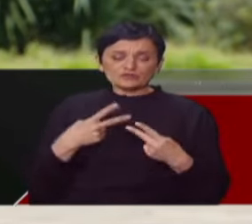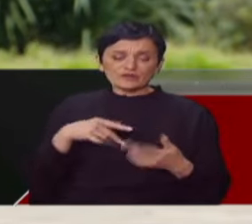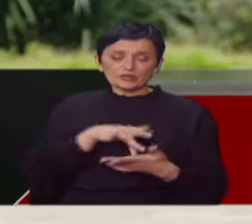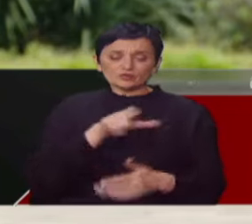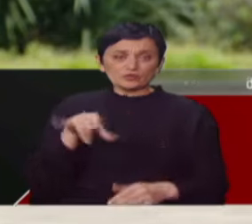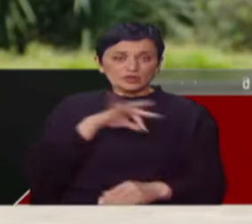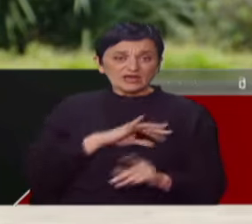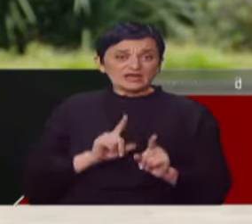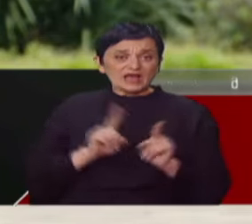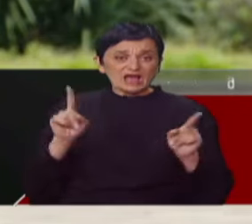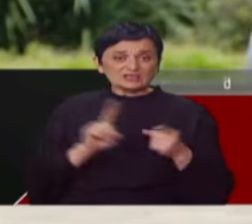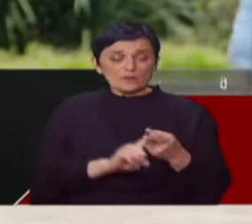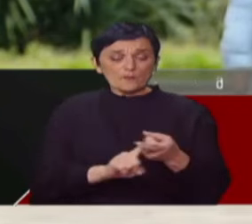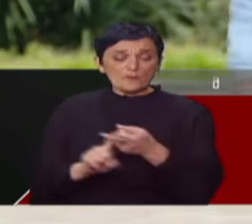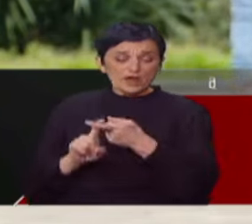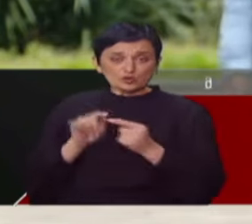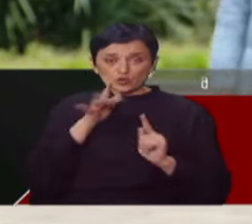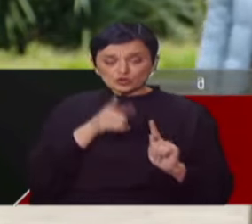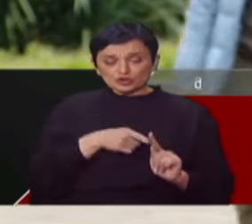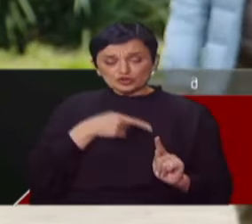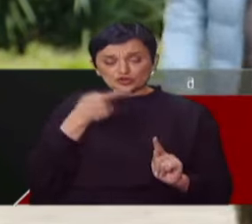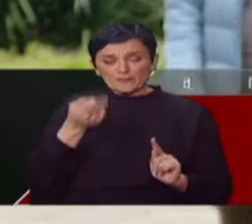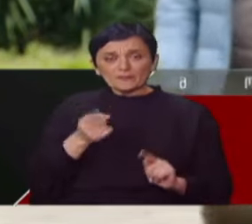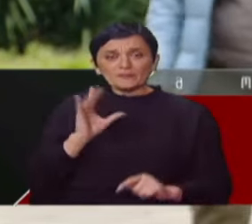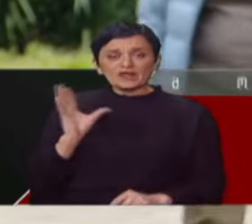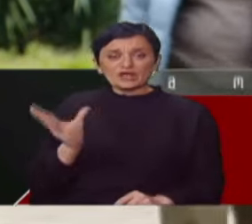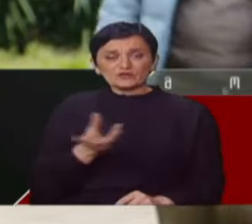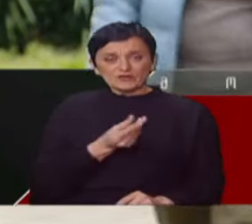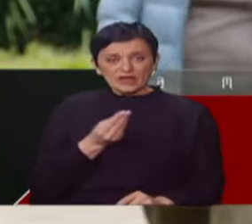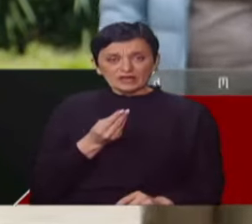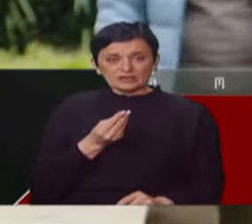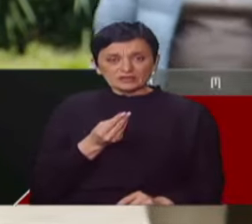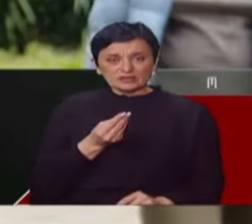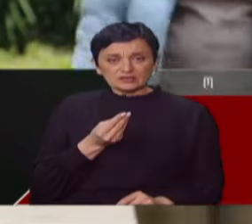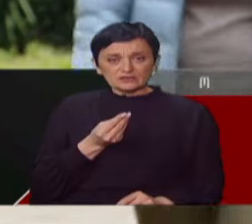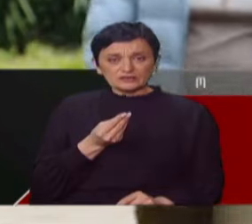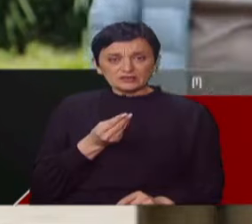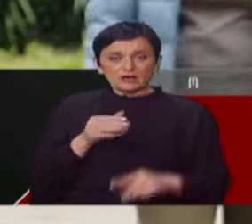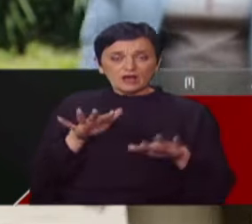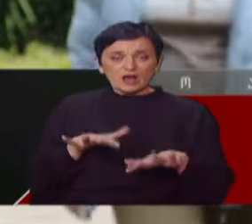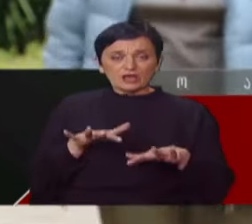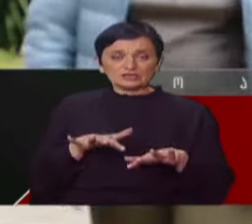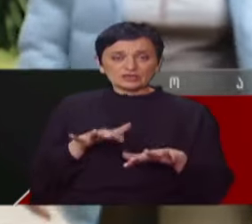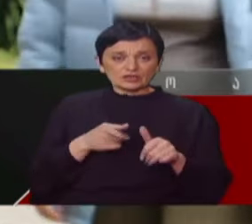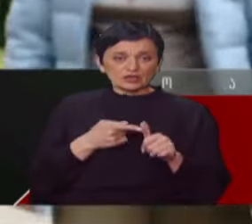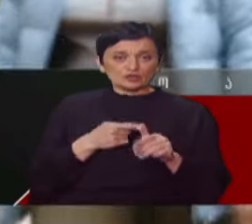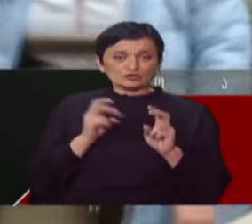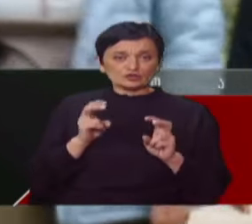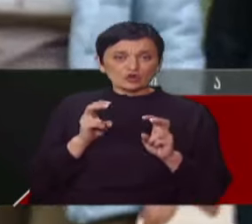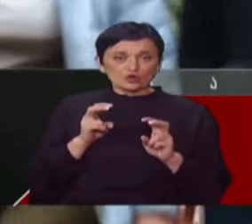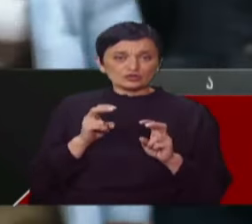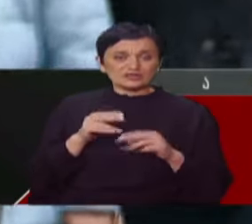თანამოქალაქეები, განსაკუთრებით პანდემიის ეპოქის შემდგომ, ყველა ის ადგილი, რომელიც ეგრეთ წოდებულ